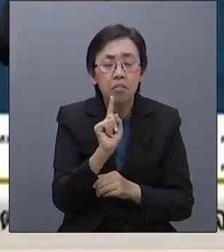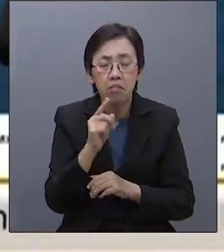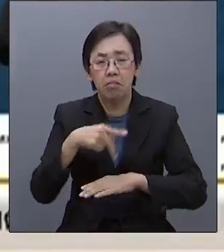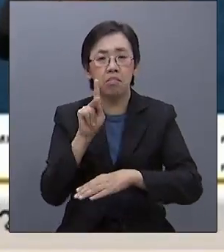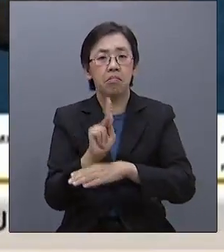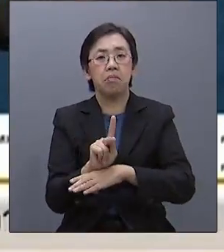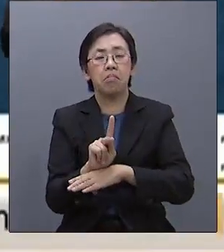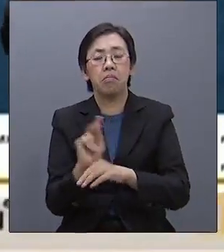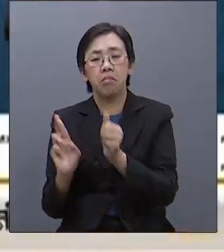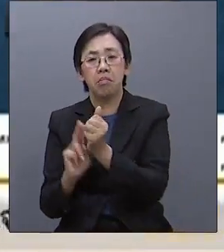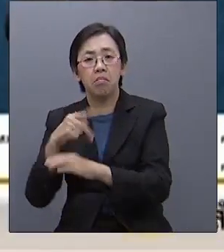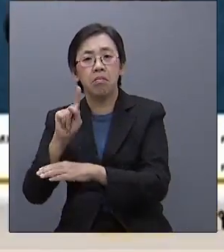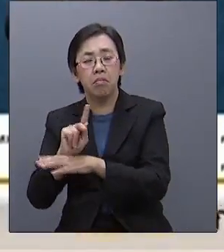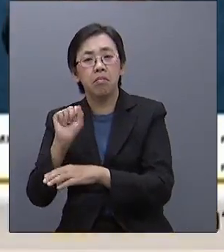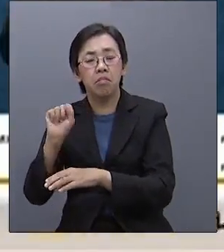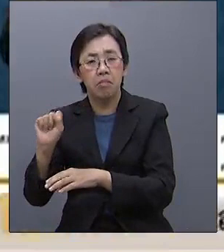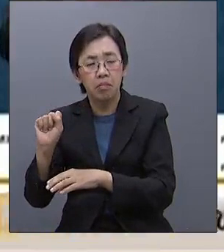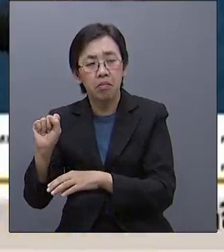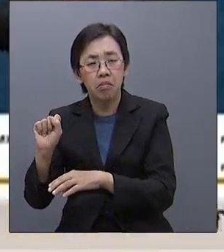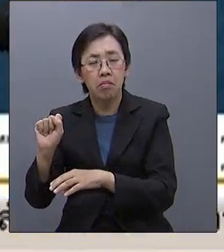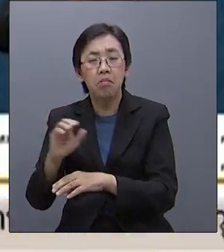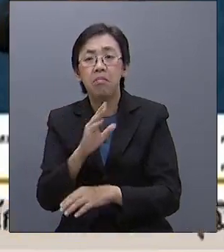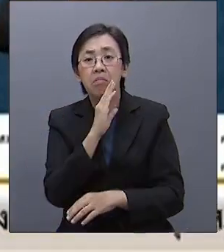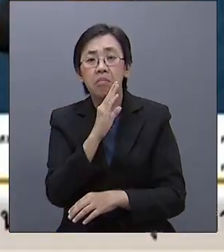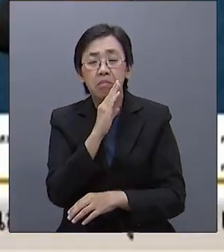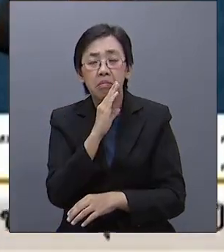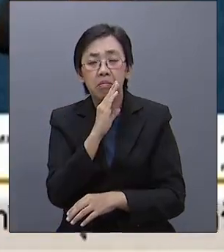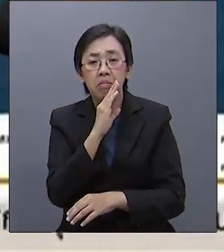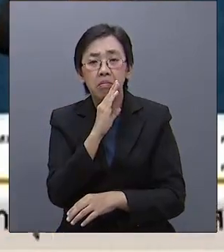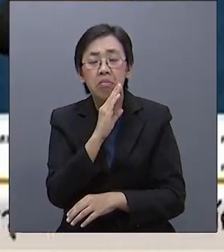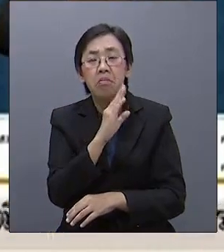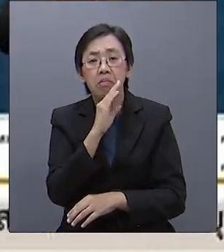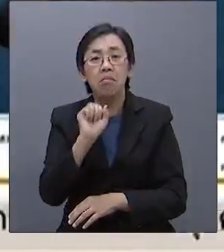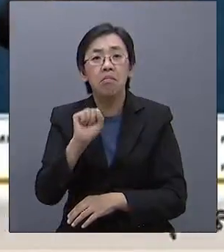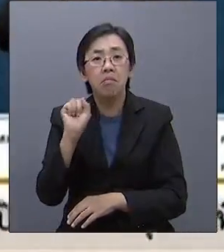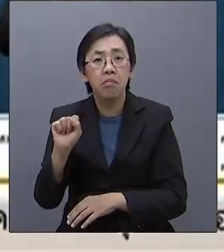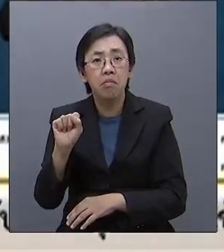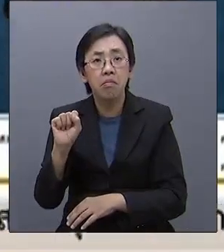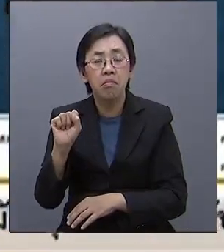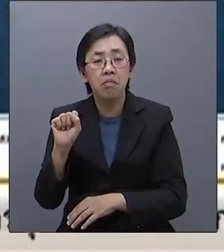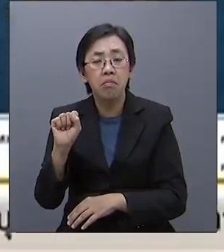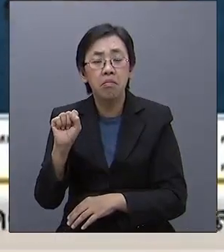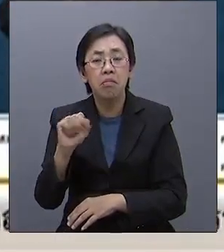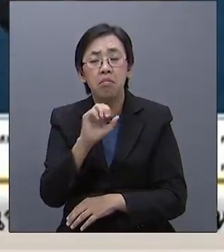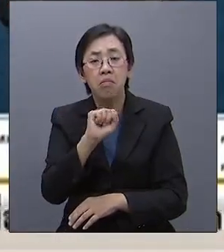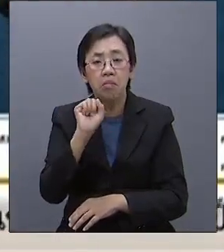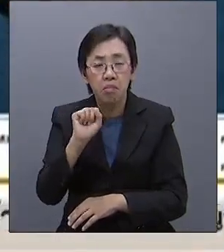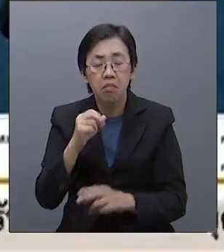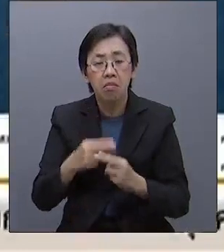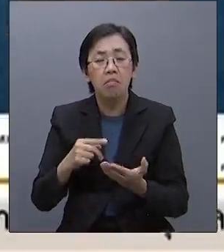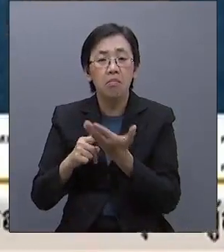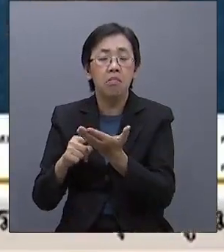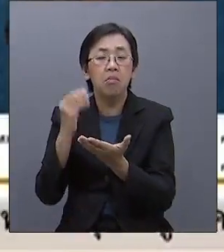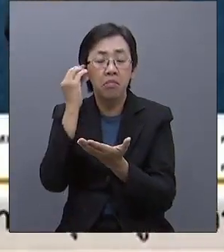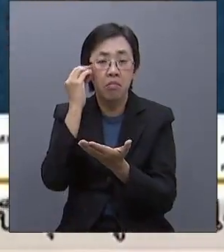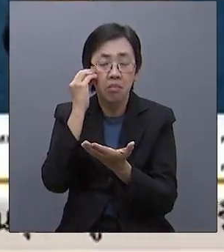านและรองประธานสภาผู้แทนราษฎรว่าถ้าเกิดว่ามีส.ส.ผู้เสนอและรับรองชื่อของคุณพิธ